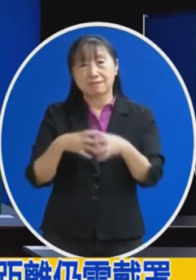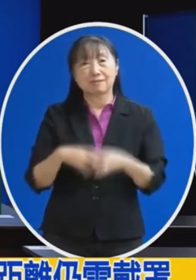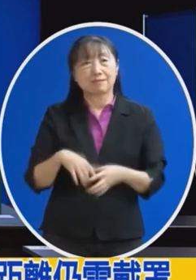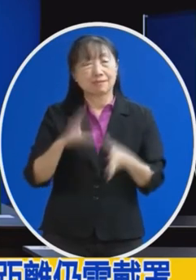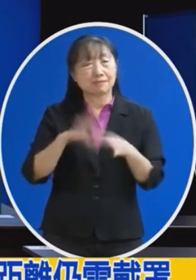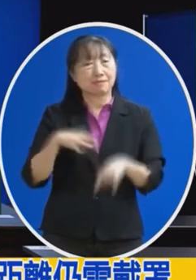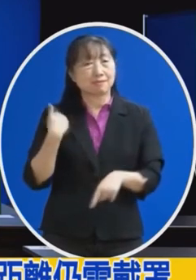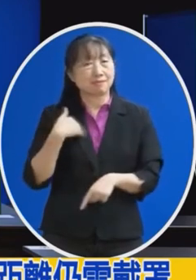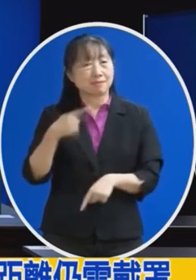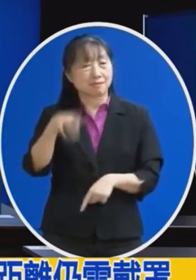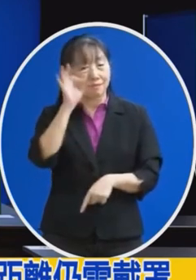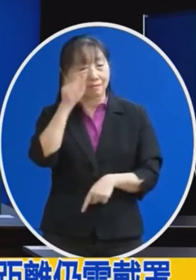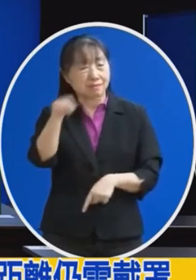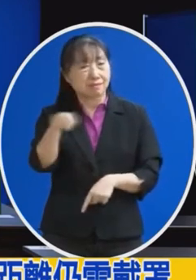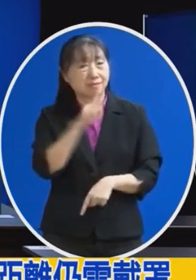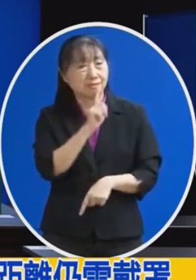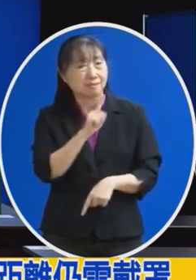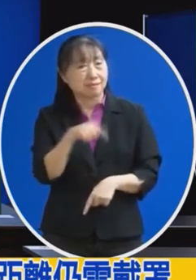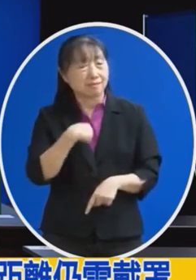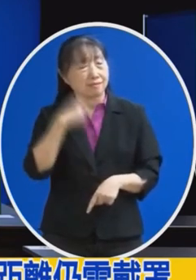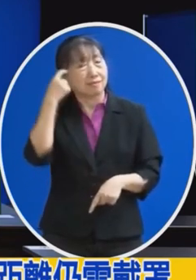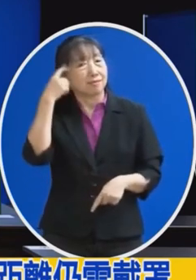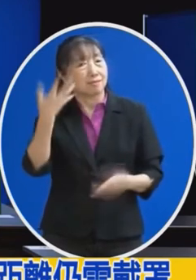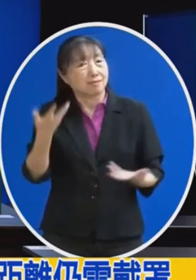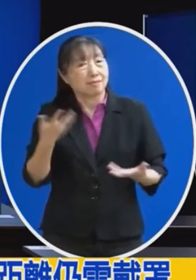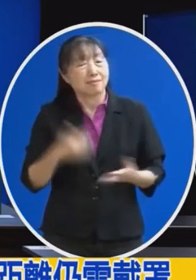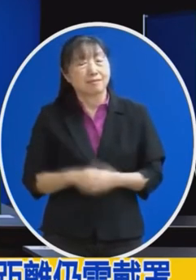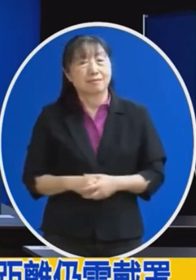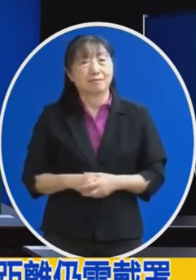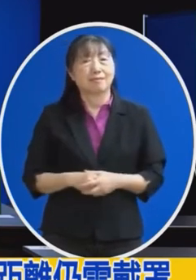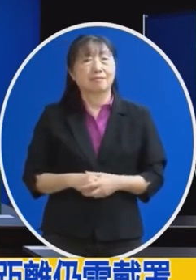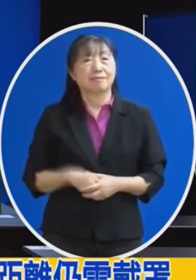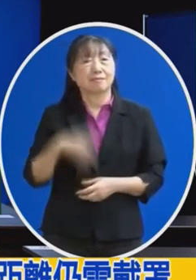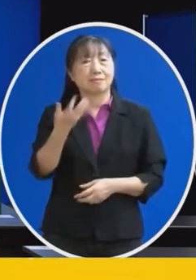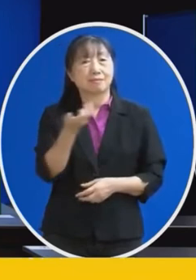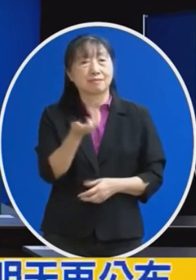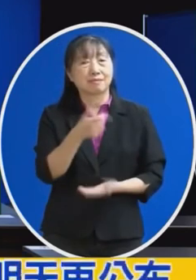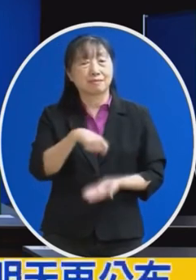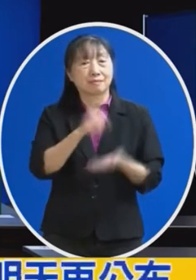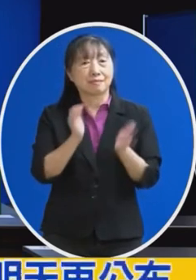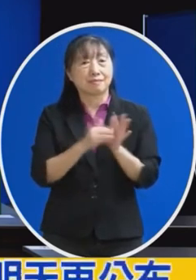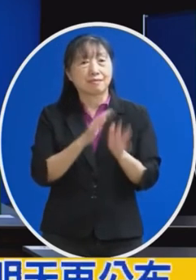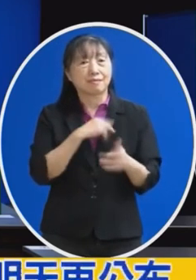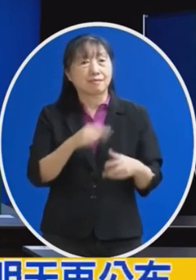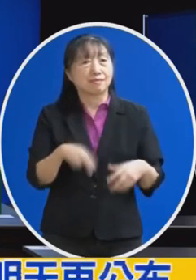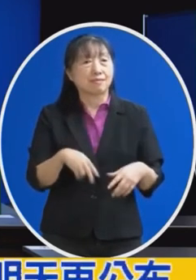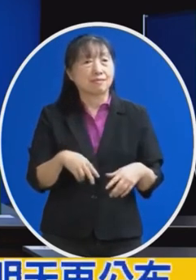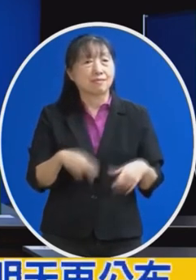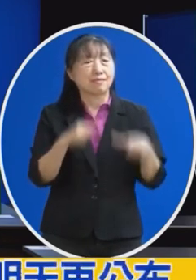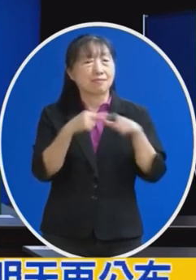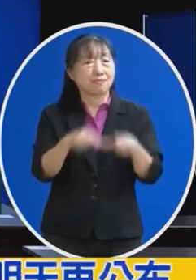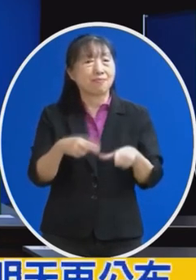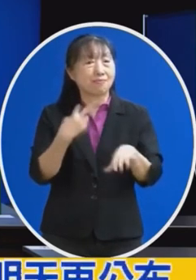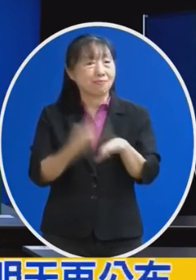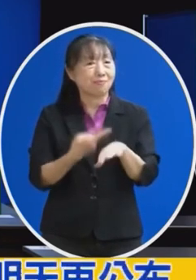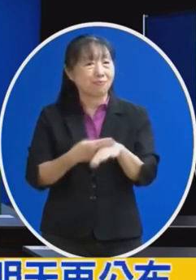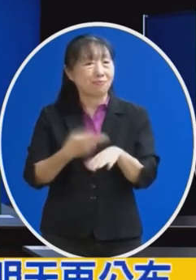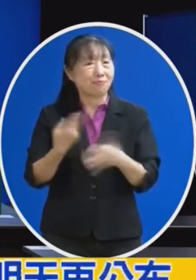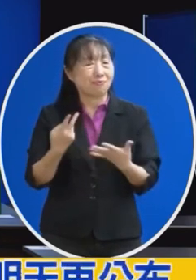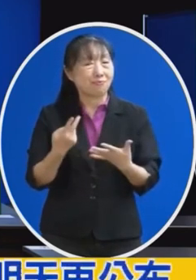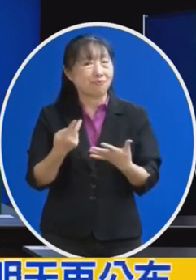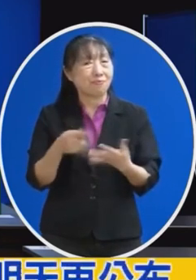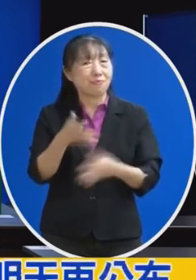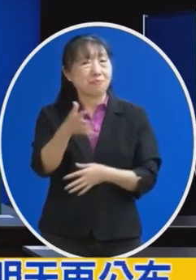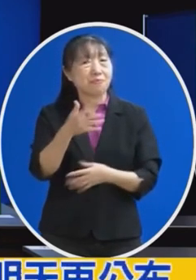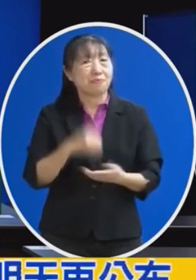问说部长看到的时候有什么想法吗？另外刚刚提到说可能推荐罗富比较好，想问一下这个